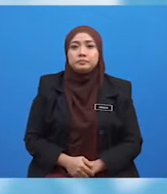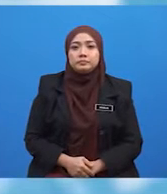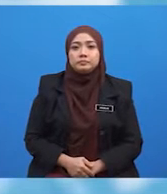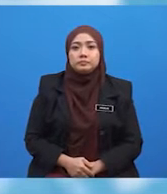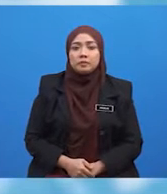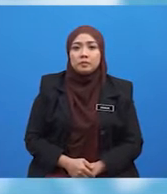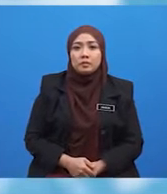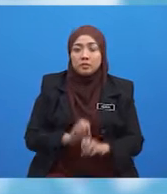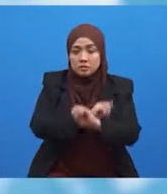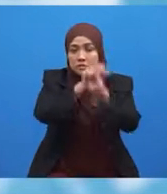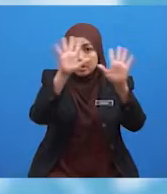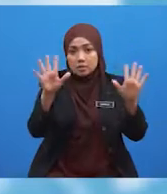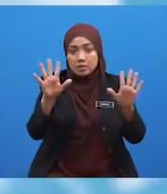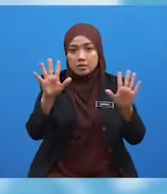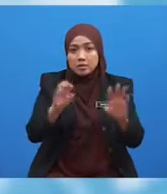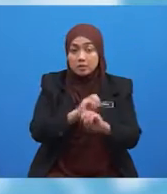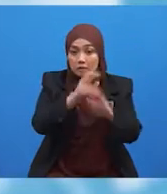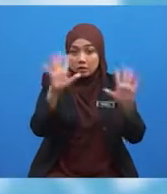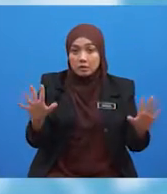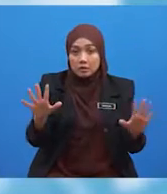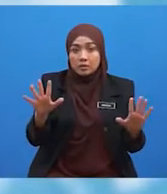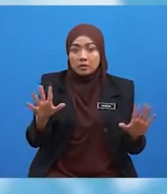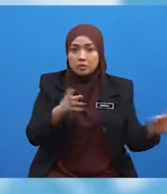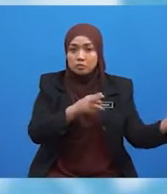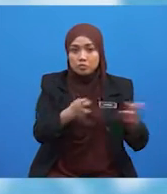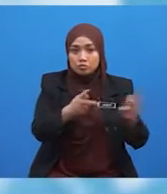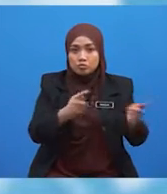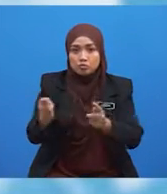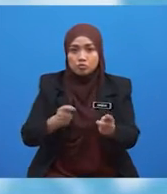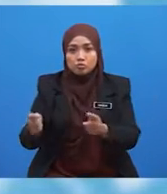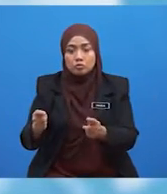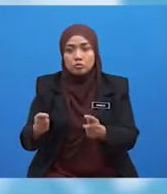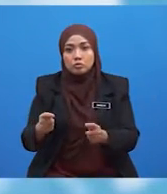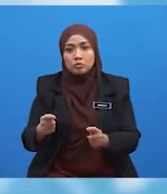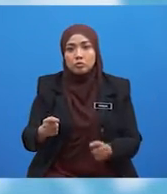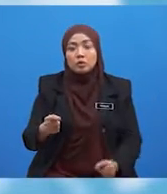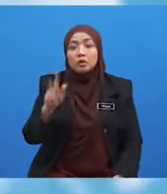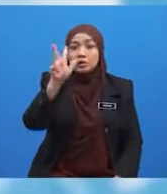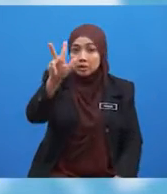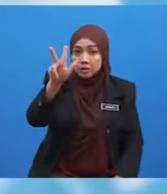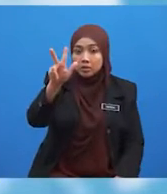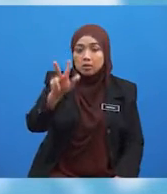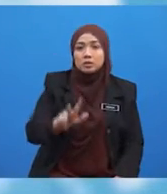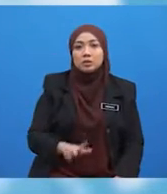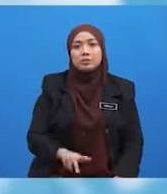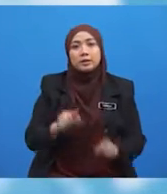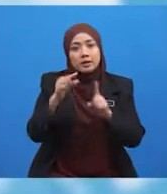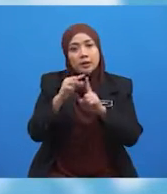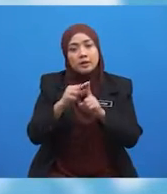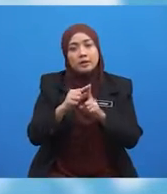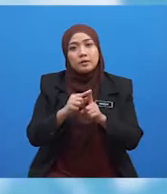bagi seorang inilah Jelaskan Terangkan suatu jawaban yang diberikan mesilah mengandungi Tiger elemen